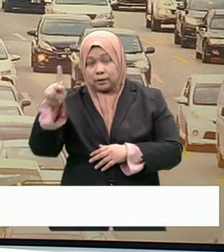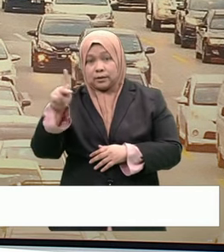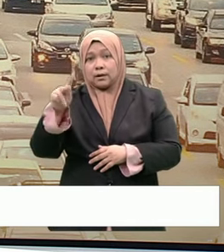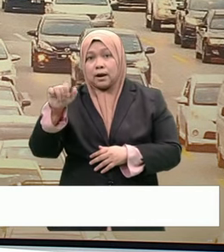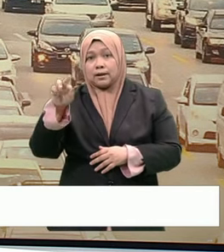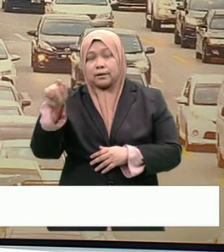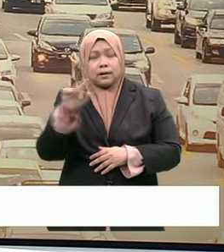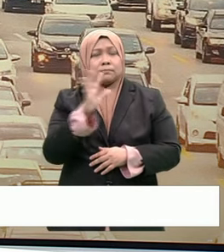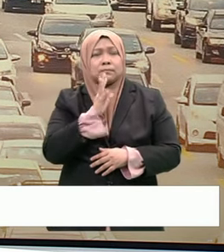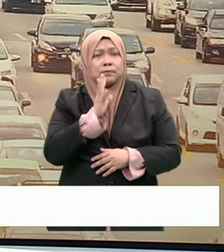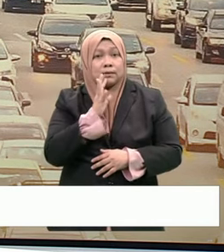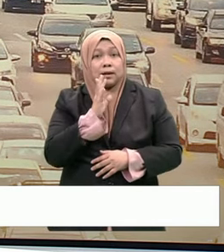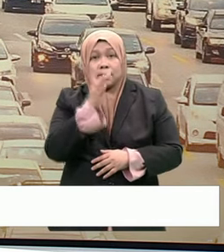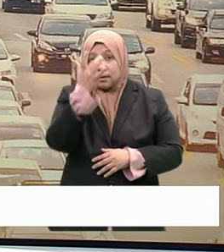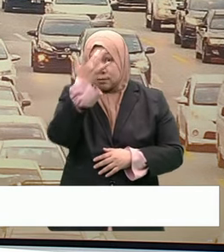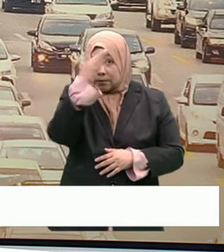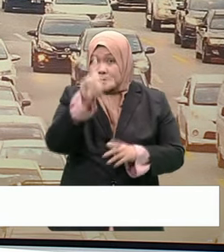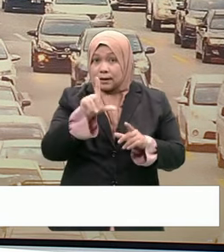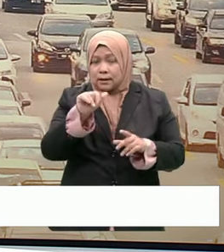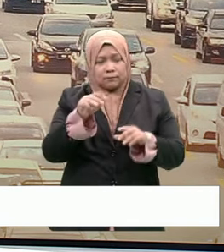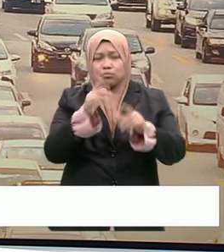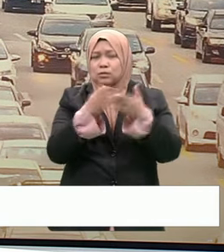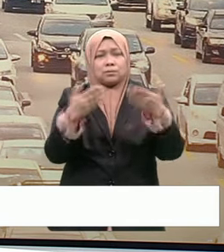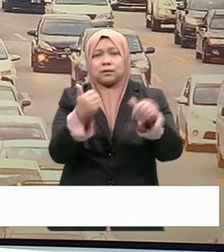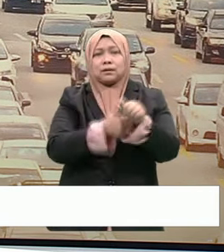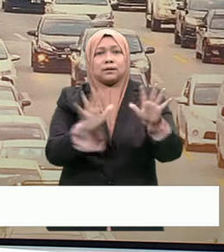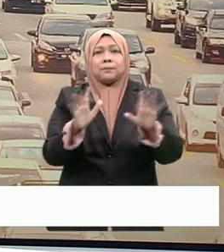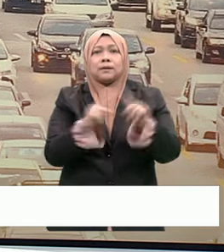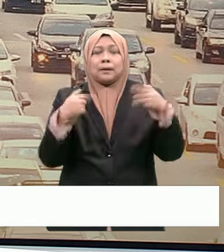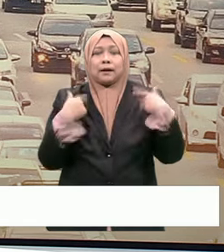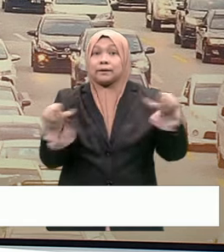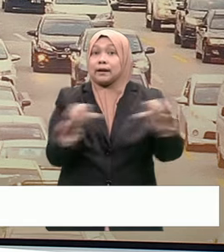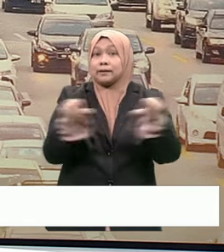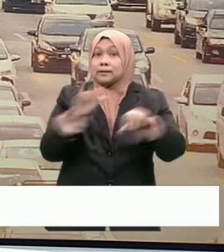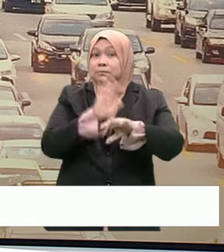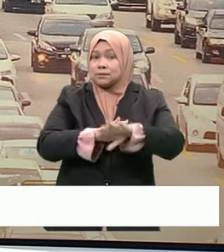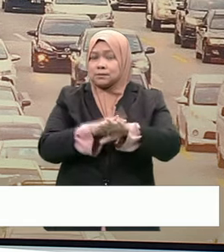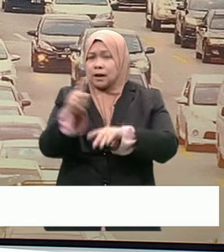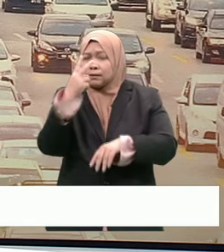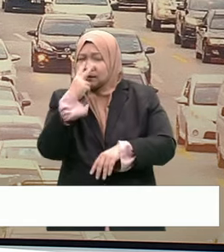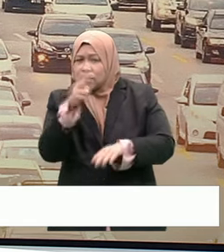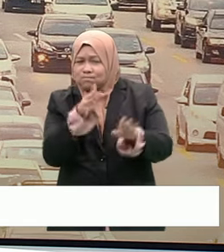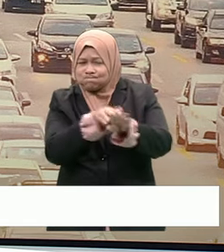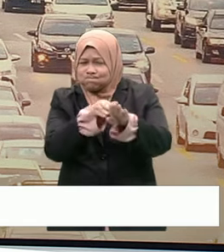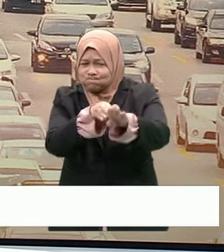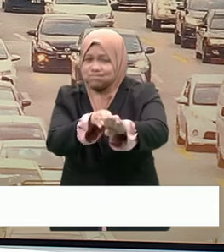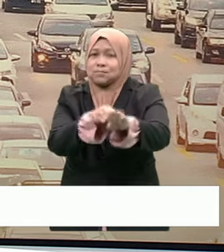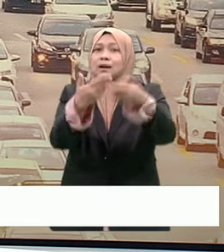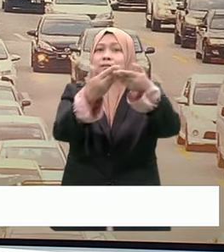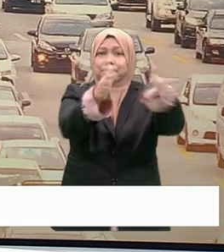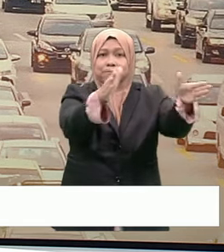Nik Jafar berkata smartlin tidak dibuka setiap masa sebaliknya hanya diaktifkan ketika kawasan itu menghadapi kesesakan